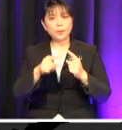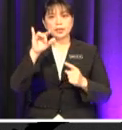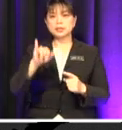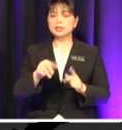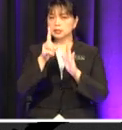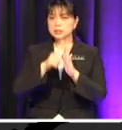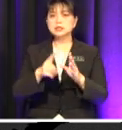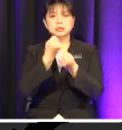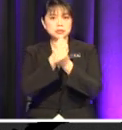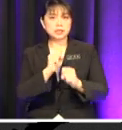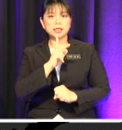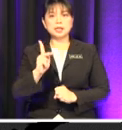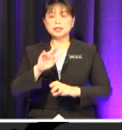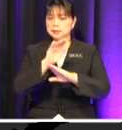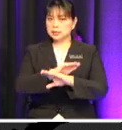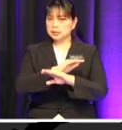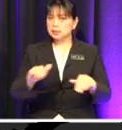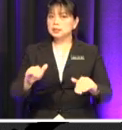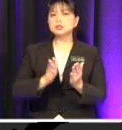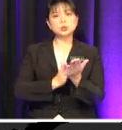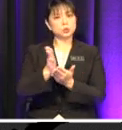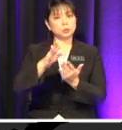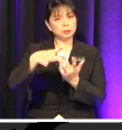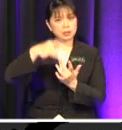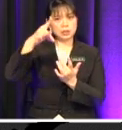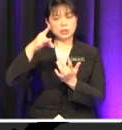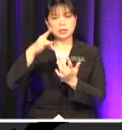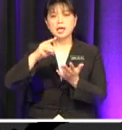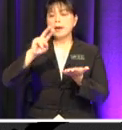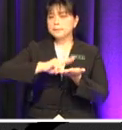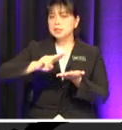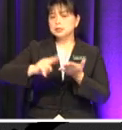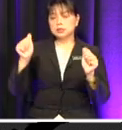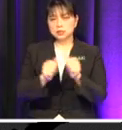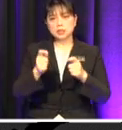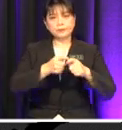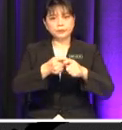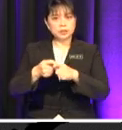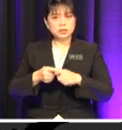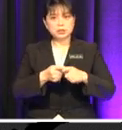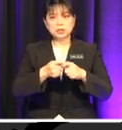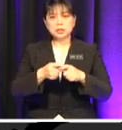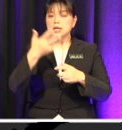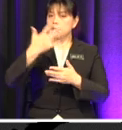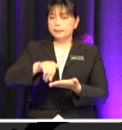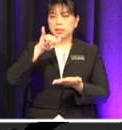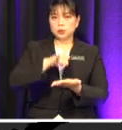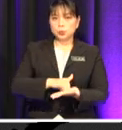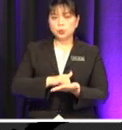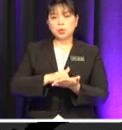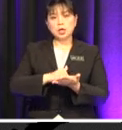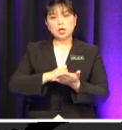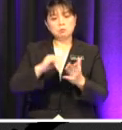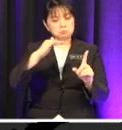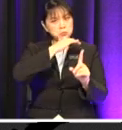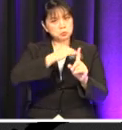jangan terus pilih Oke baca dengan teliti Oke Selepas itu potong